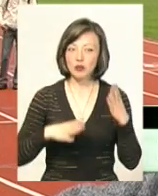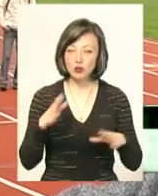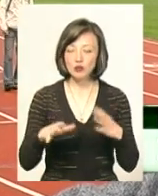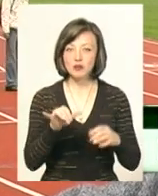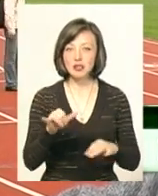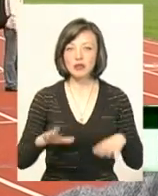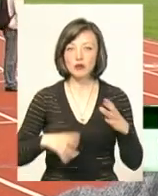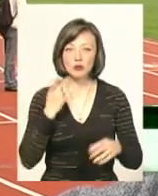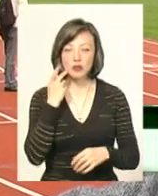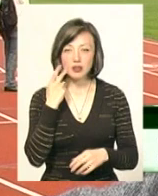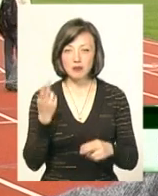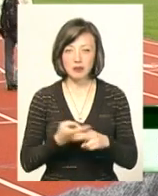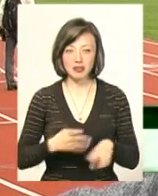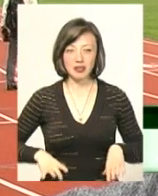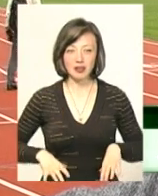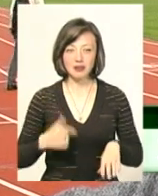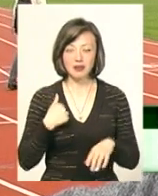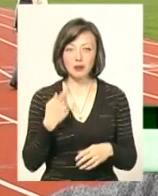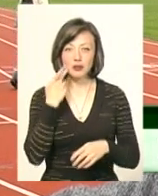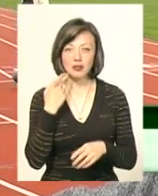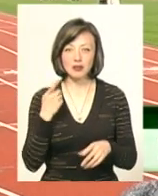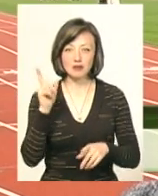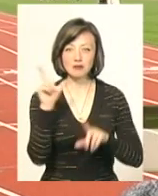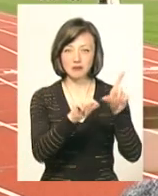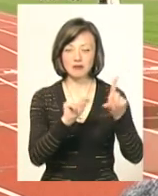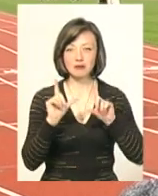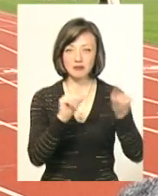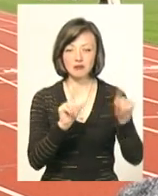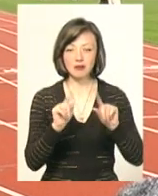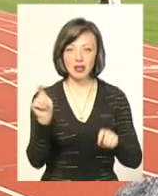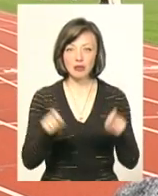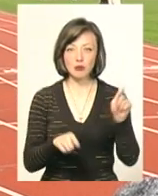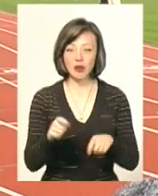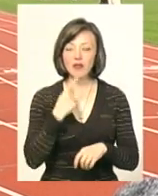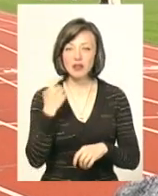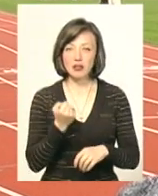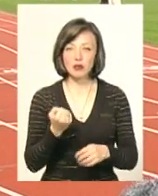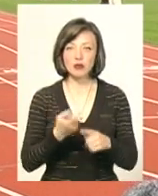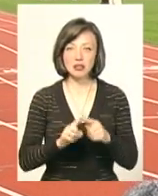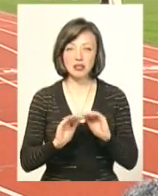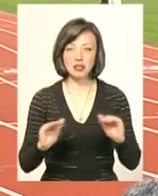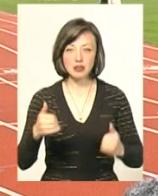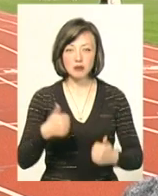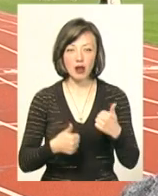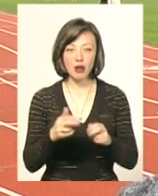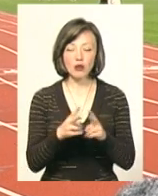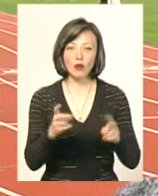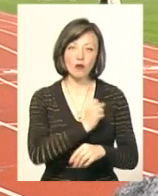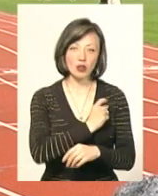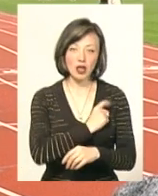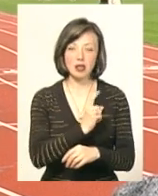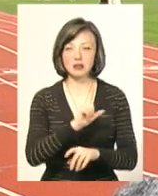що вони тренуються постійно без тренера. Тренер, на жаль, постійно на зборах. В неділю ці діти ще змагалися хто в